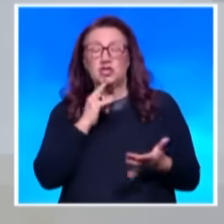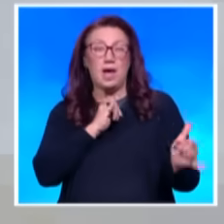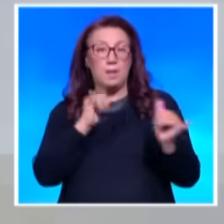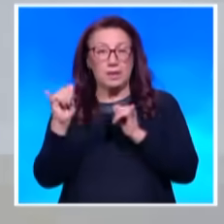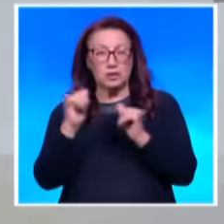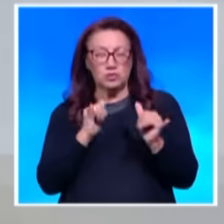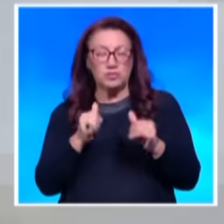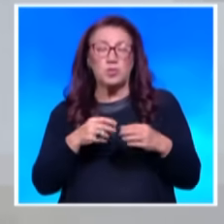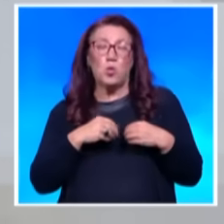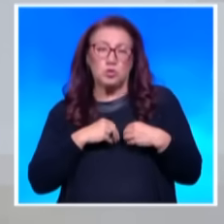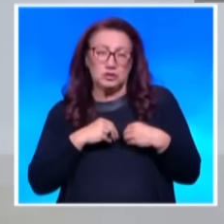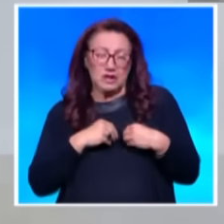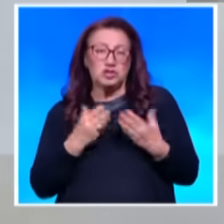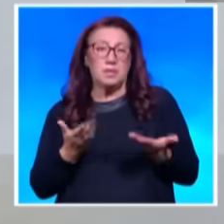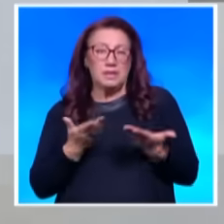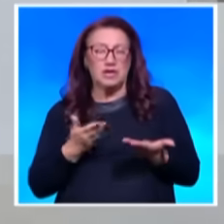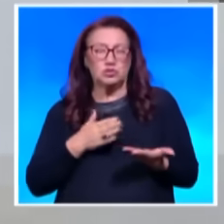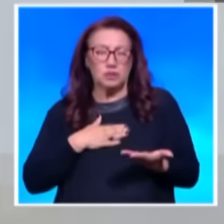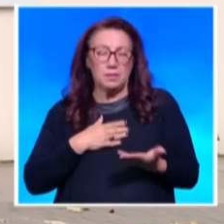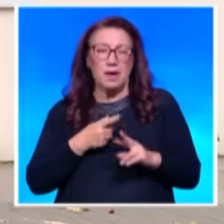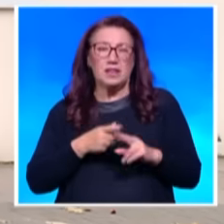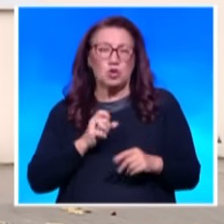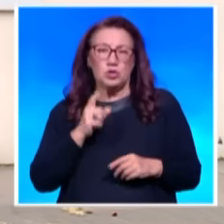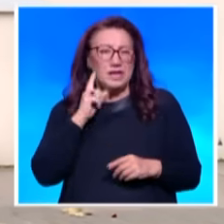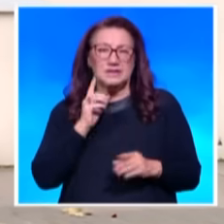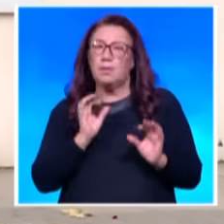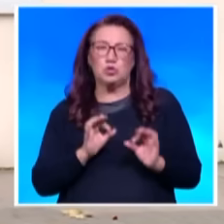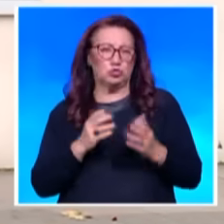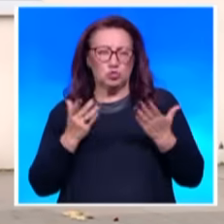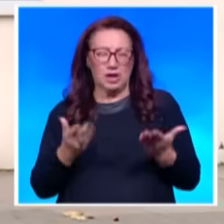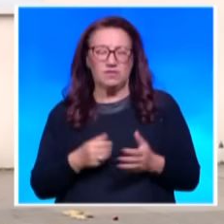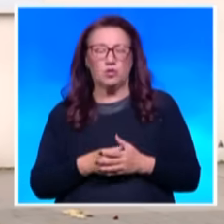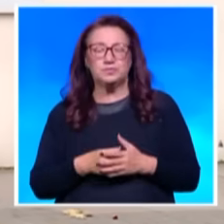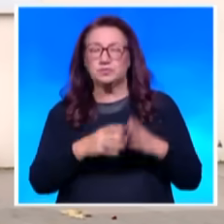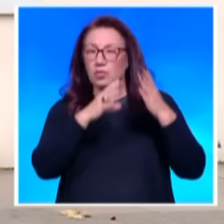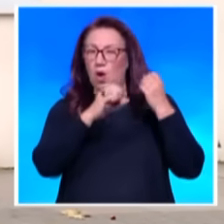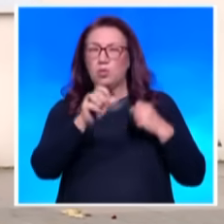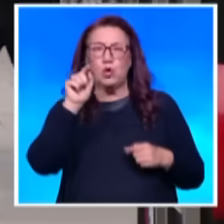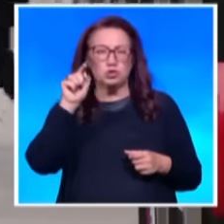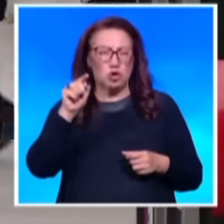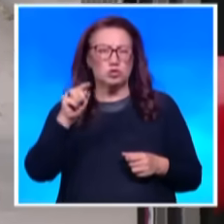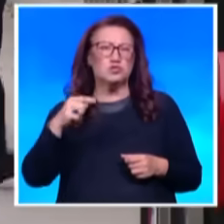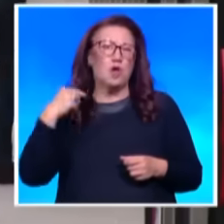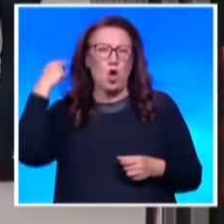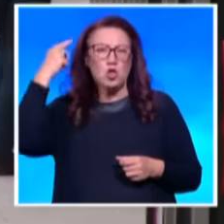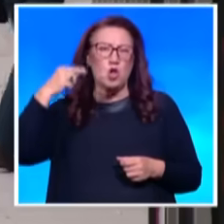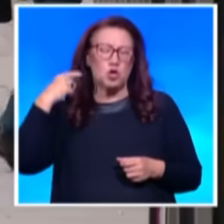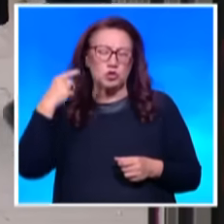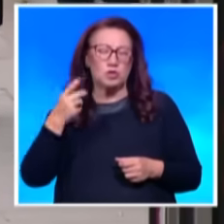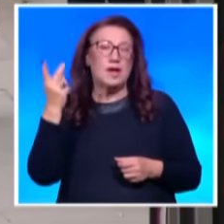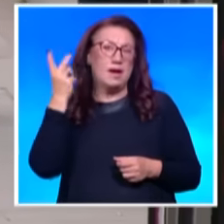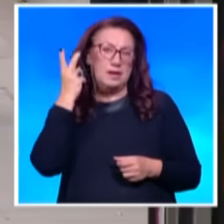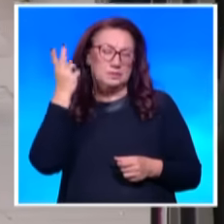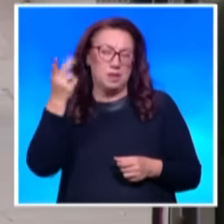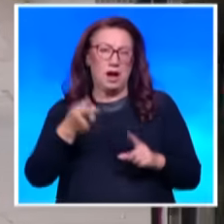нещо, но никога не знам какво точно. В мисията ни в Лондон научиха за арестите от медиите.